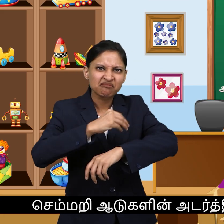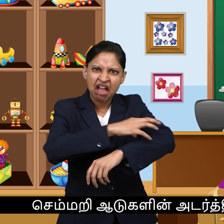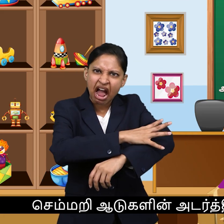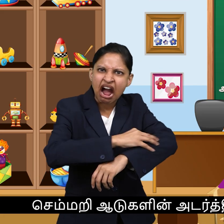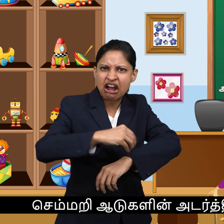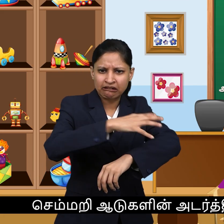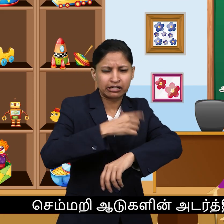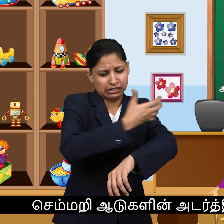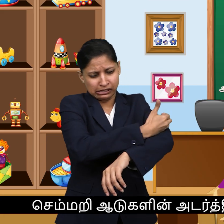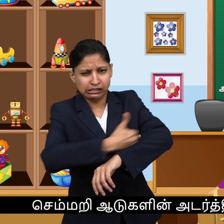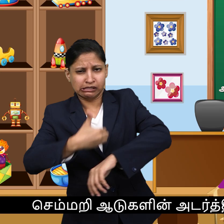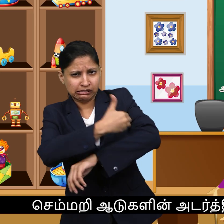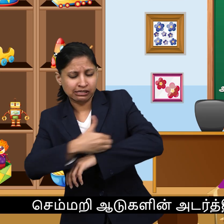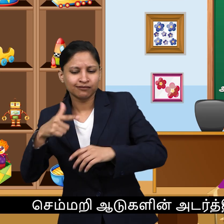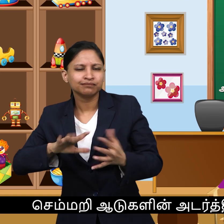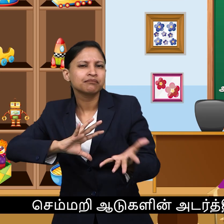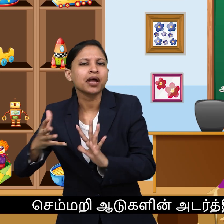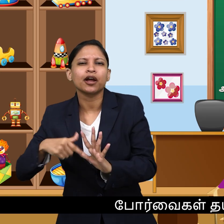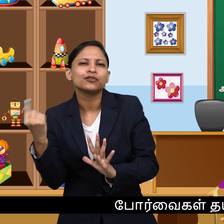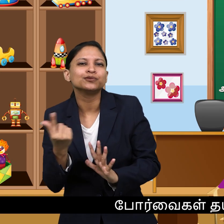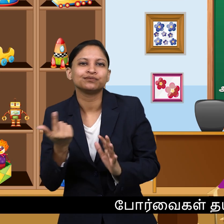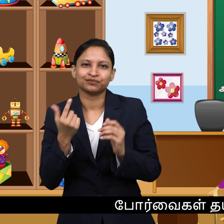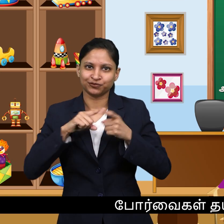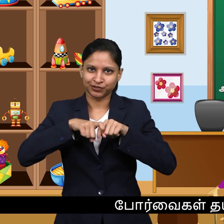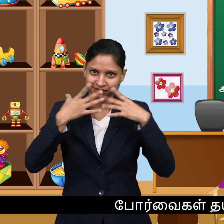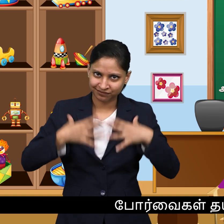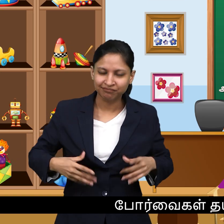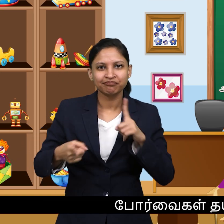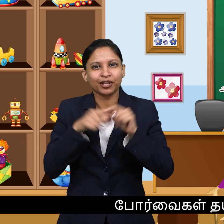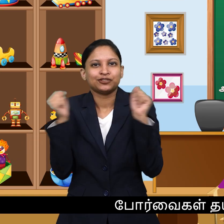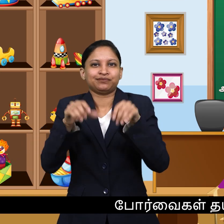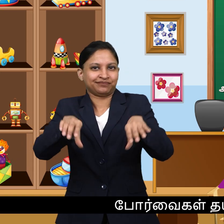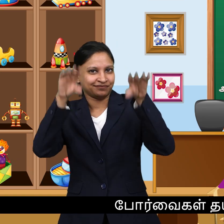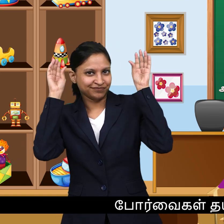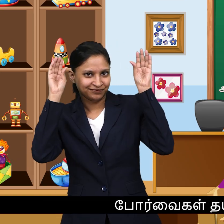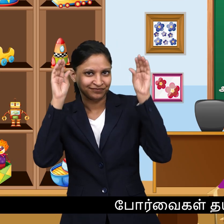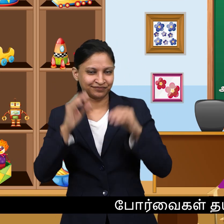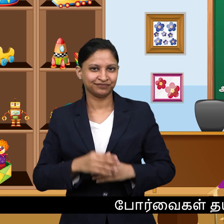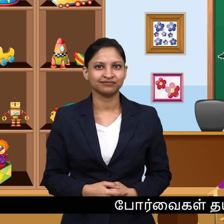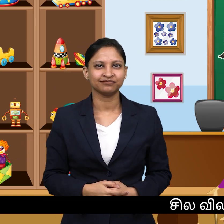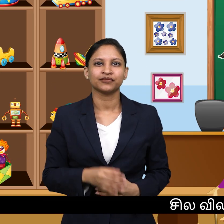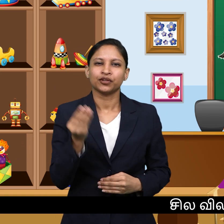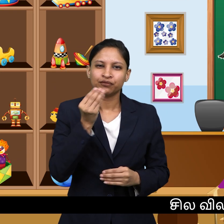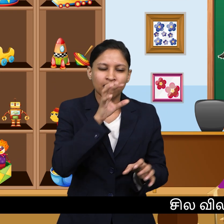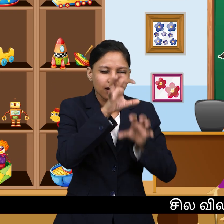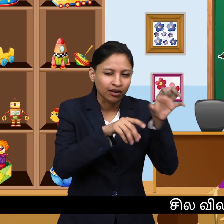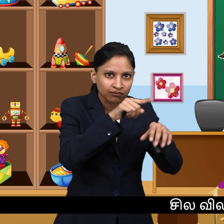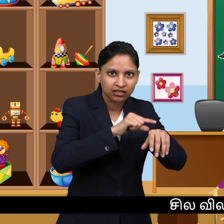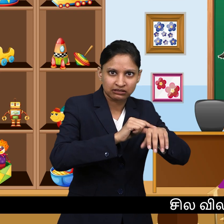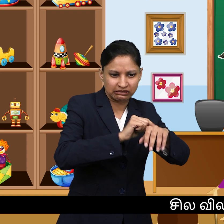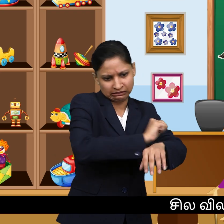ஆடுகளின் அடர்த்தியான ரோமம் ஸ்வெட்டர்கள் மற்றும் போர்வைகள் தயாரிக்க பயன்படுகிறது.